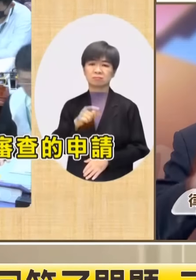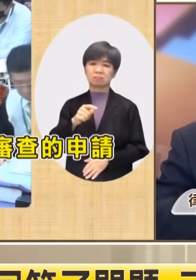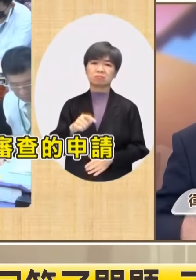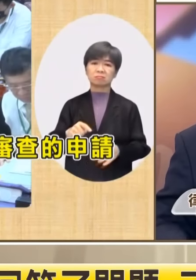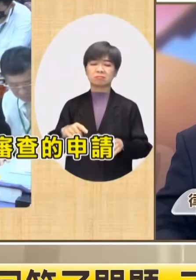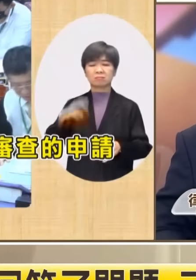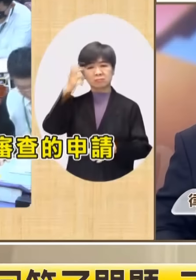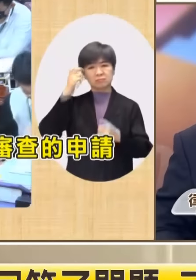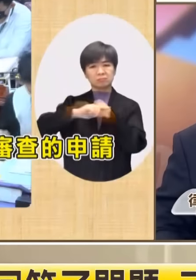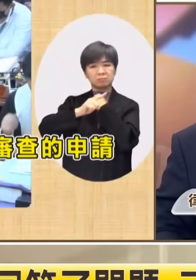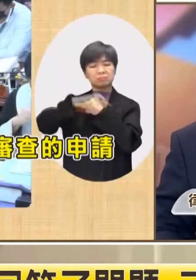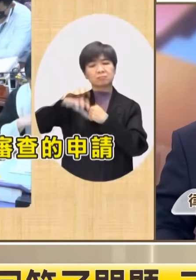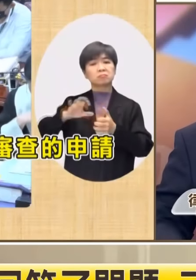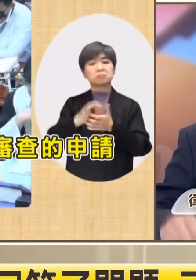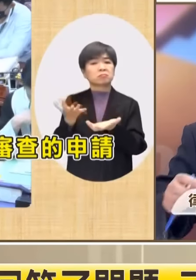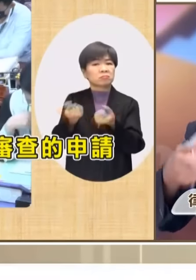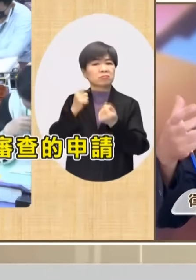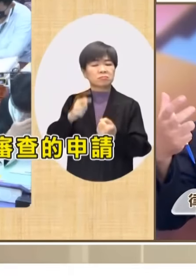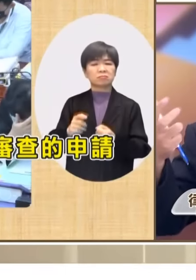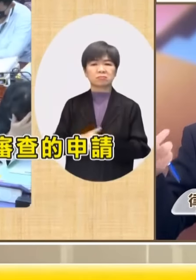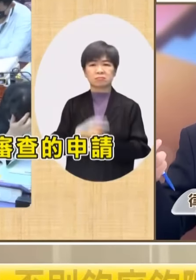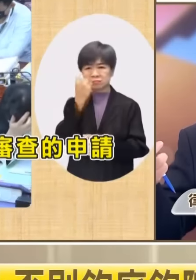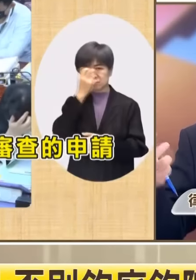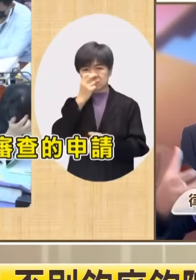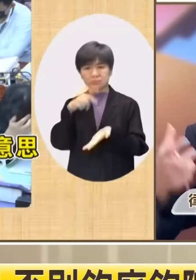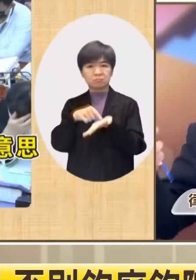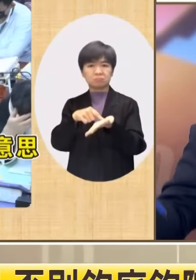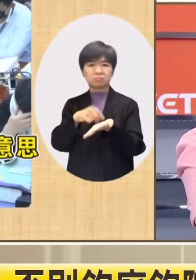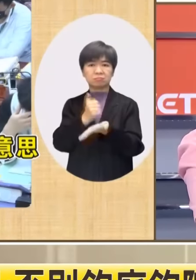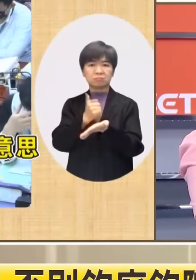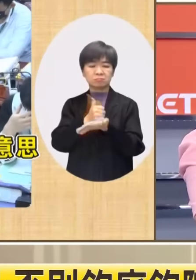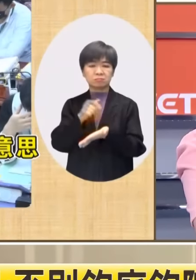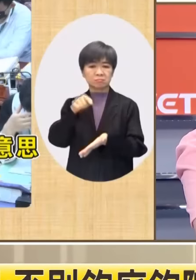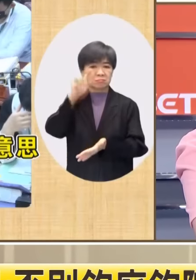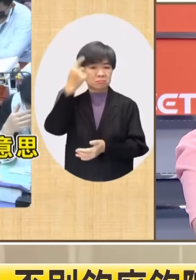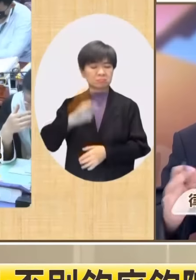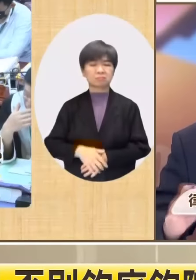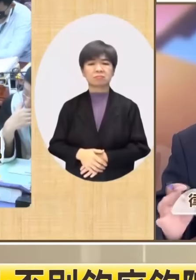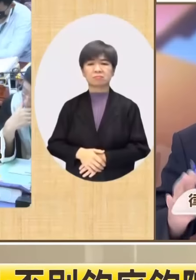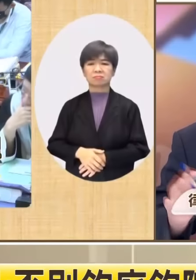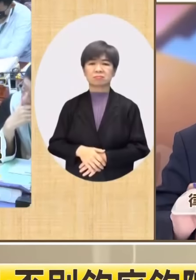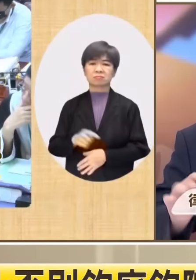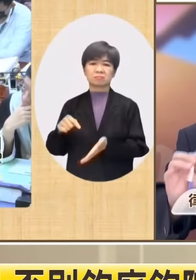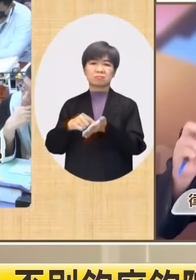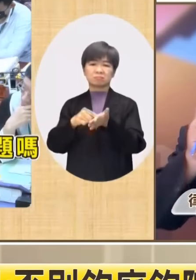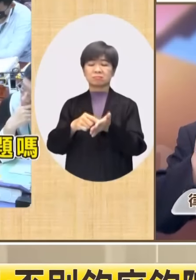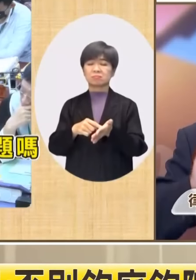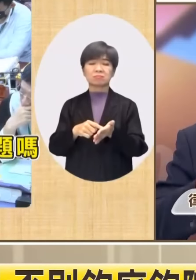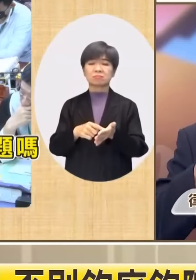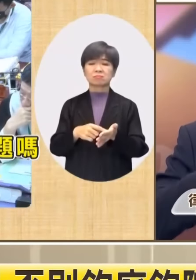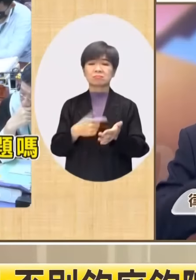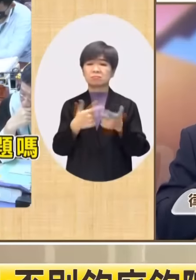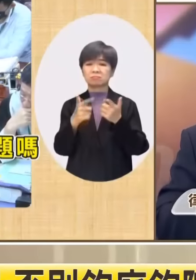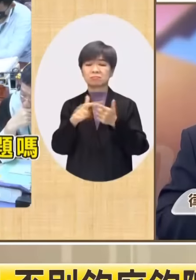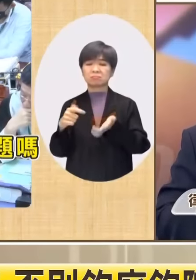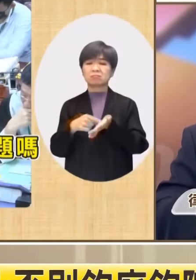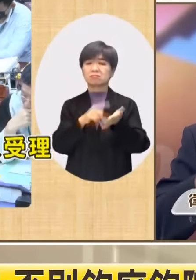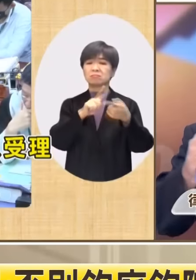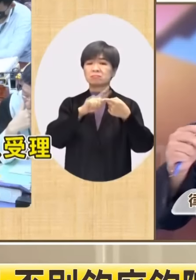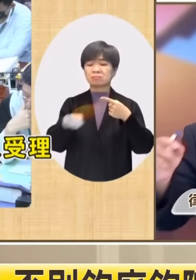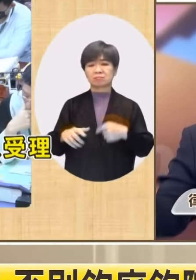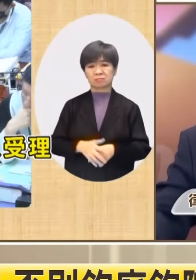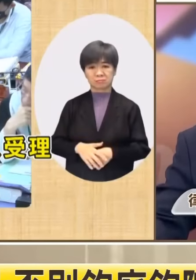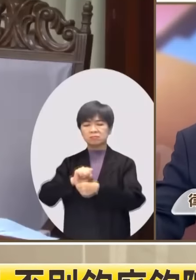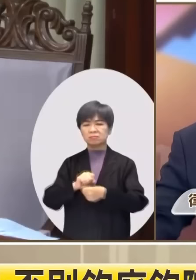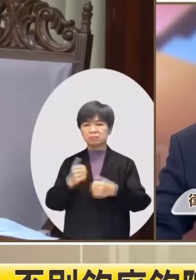有点像鬼打墙，他一直用说啊，你应该有现场录音啊， 我没有直播 啊，所以这个就不需要议事录。现在搞错了吧？大法官在问说啊，